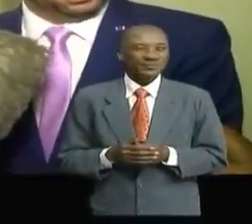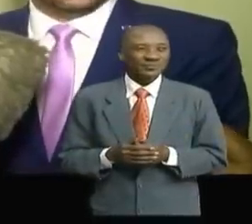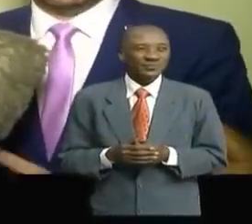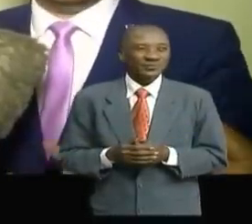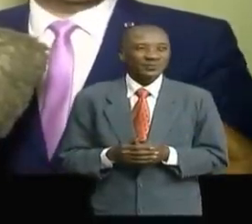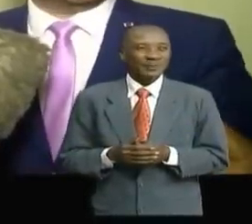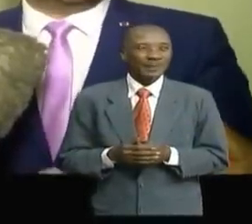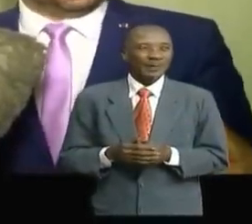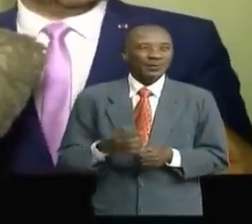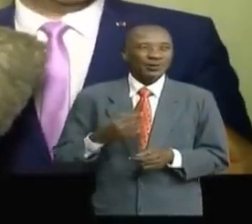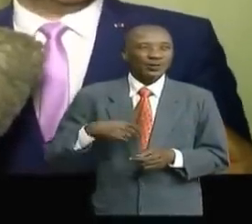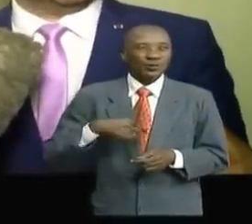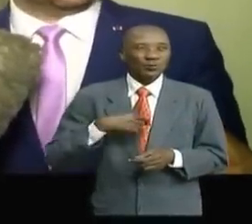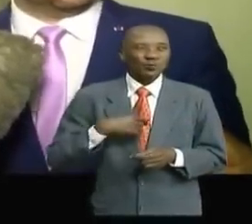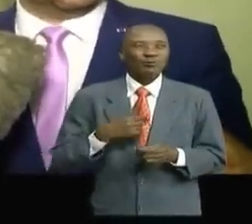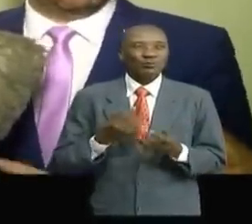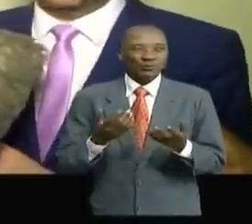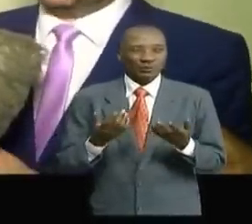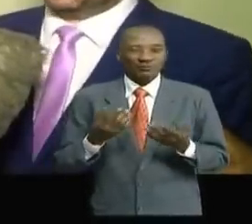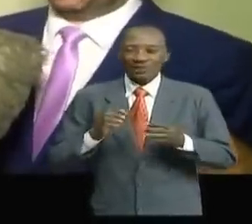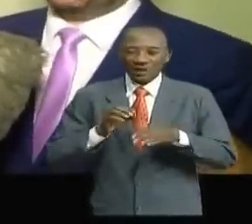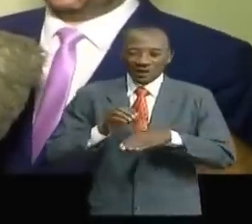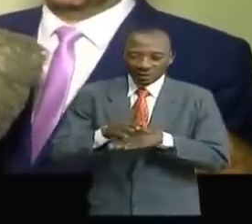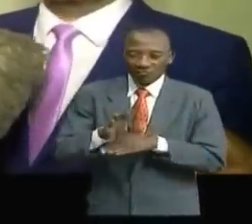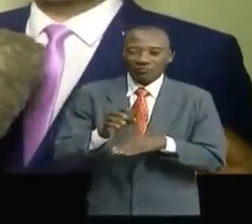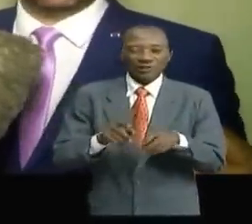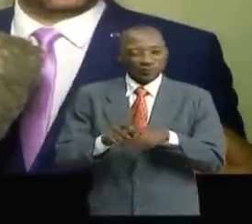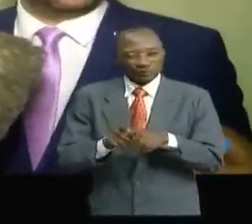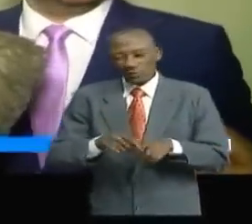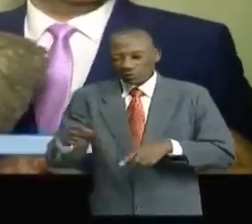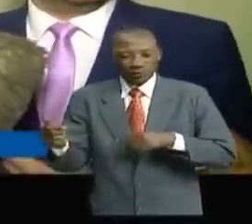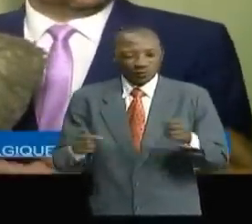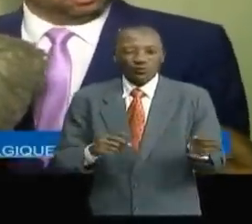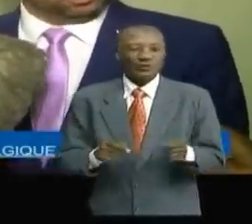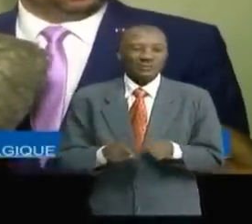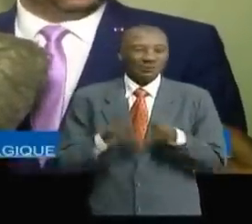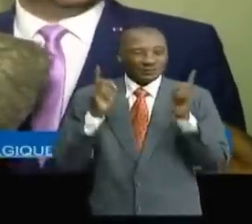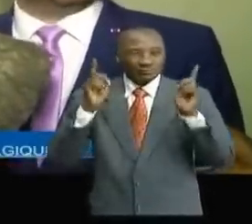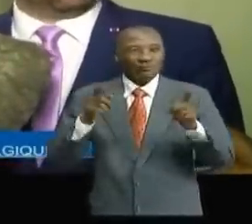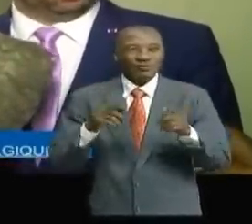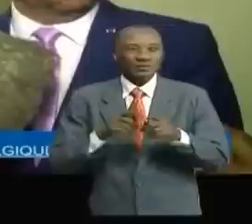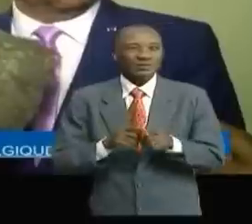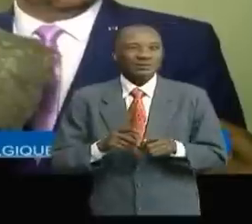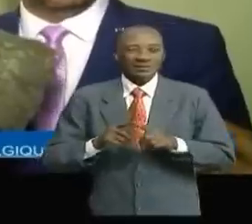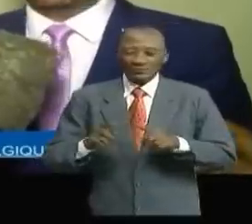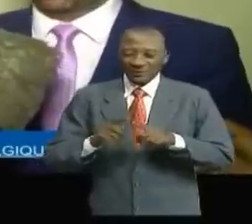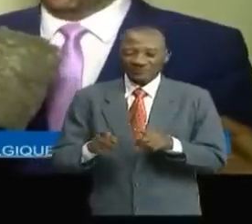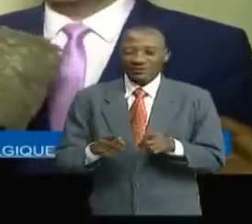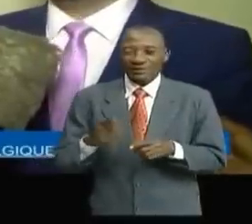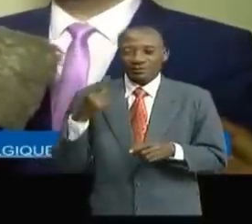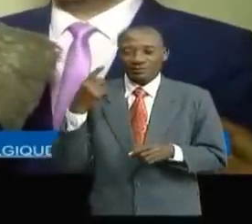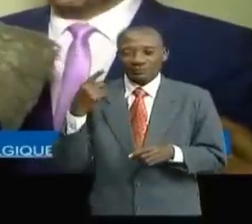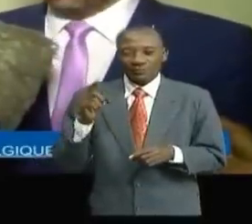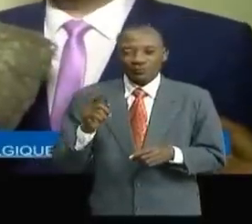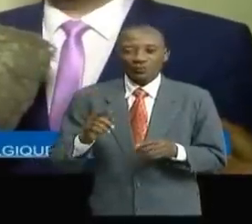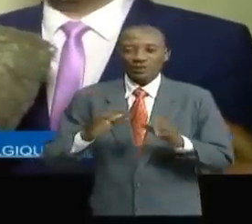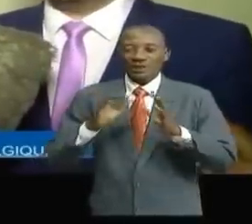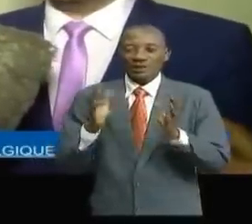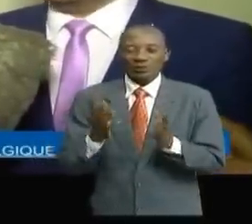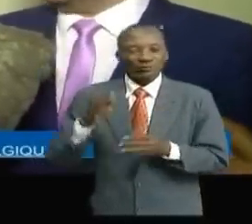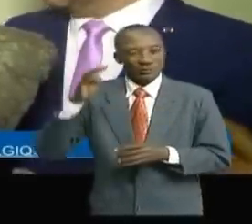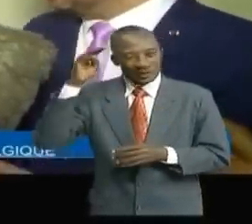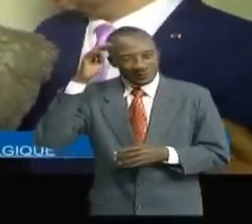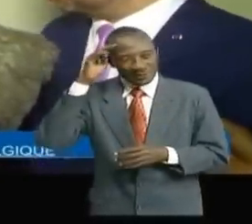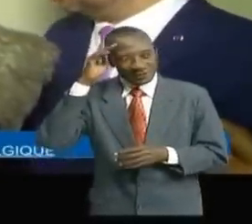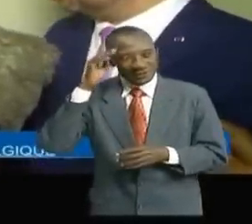plus. Ça fait déjà 18 réalisations. Il y a 21 quartiers. Donc nous allons aussi construire les 3 nouveaux bureaux qui manquent